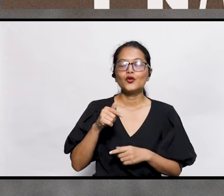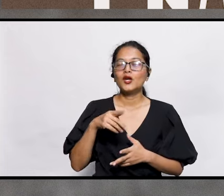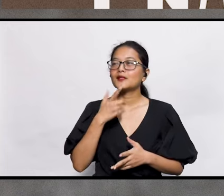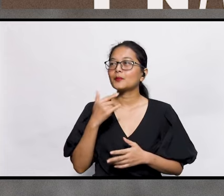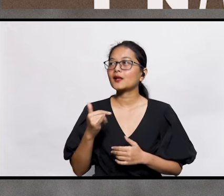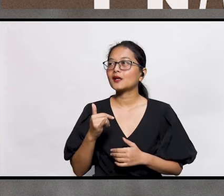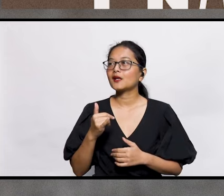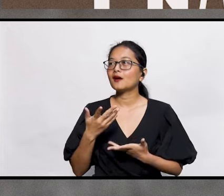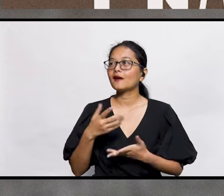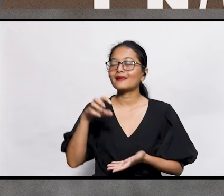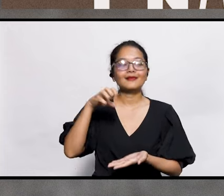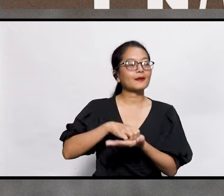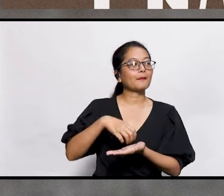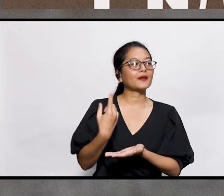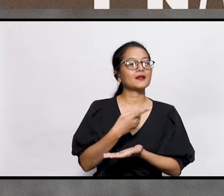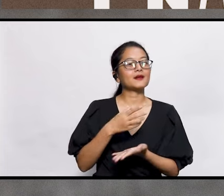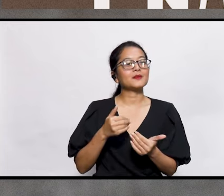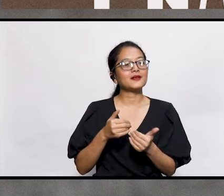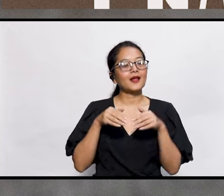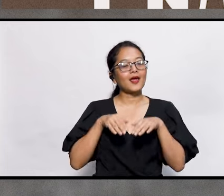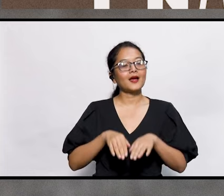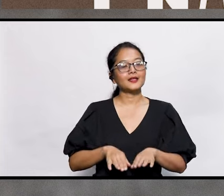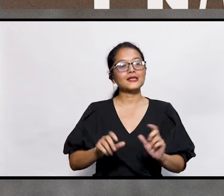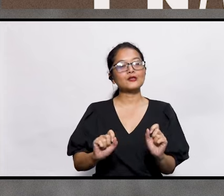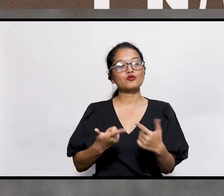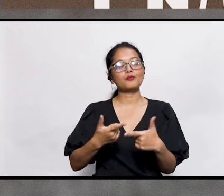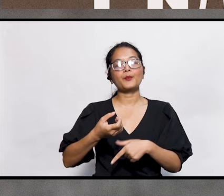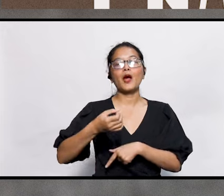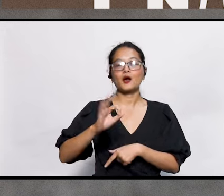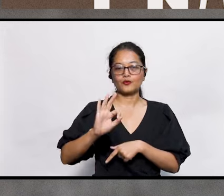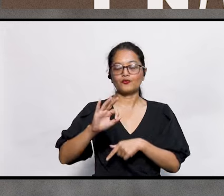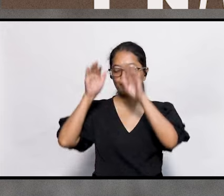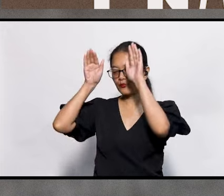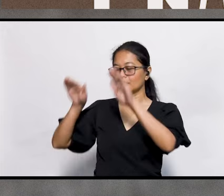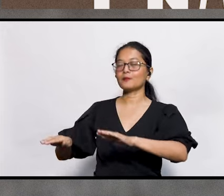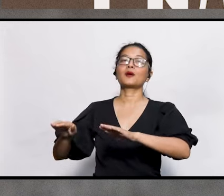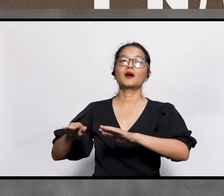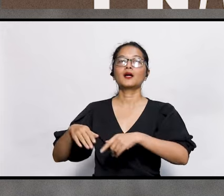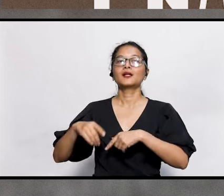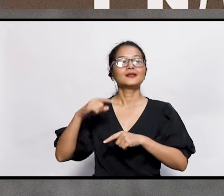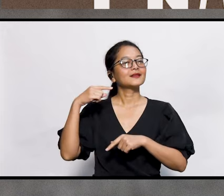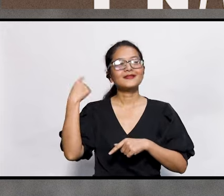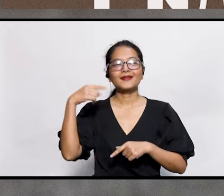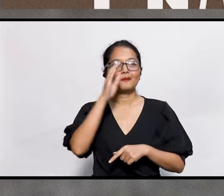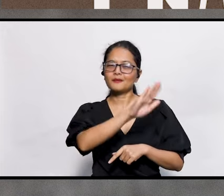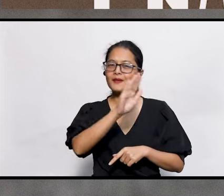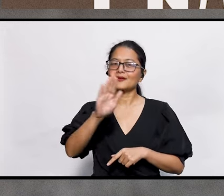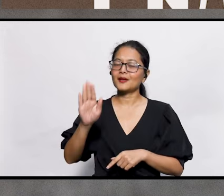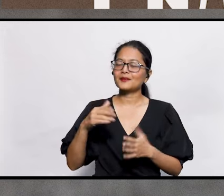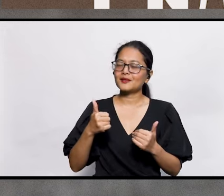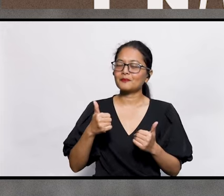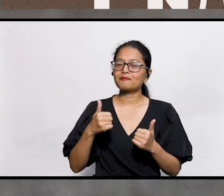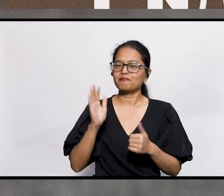lahirnya kehidupan yang menyembah setiap kita pernah mengalami perjumpaan secara